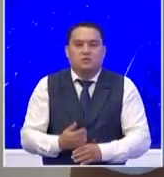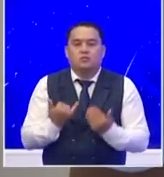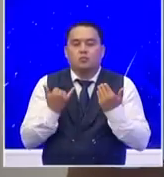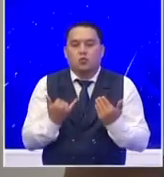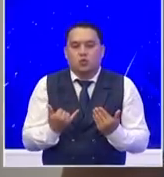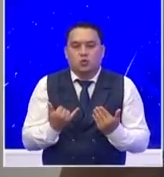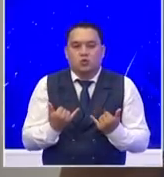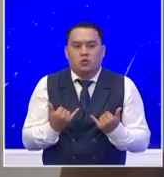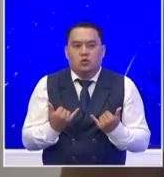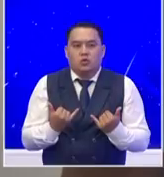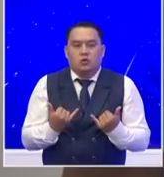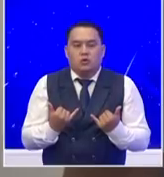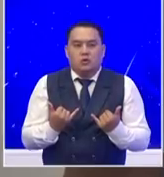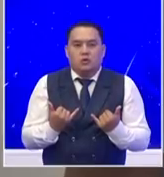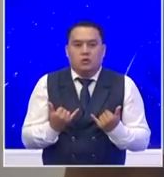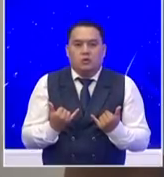күнге